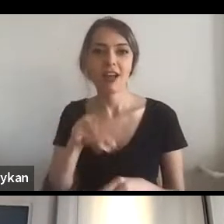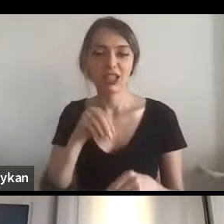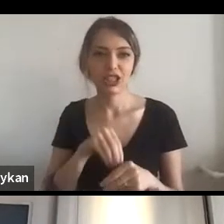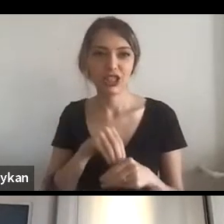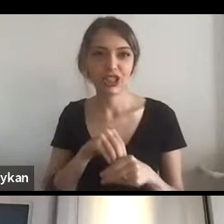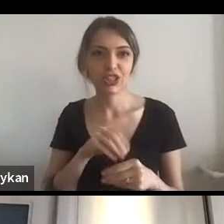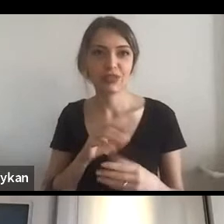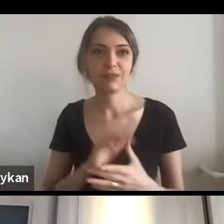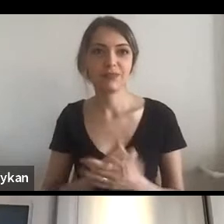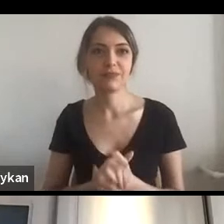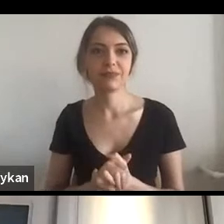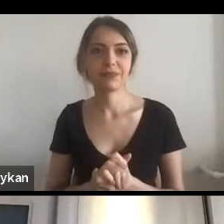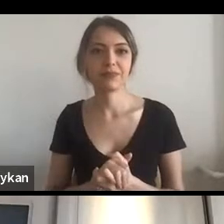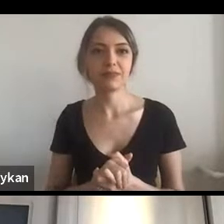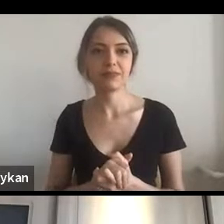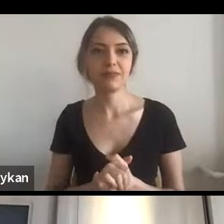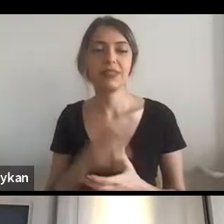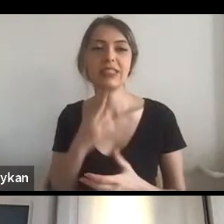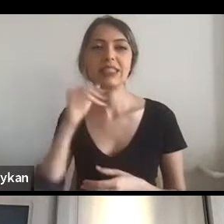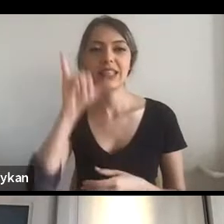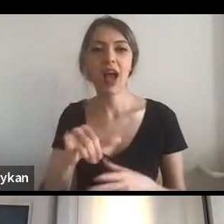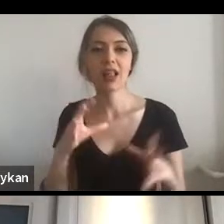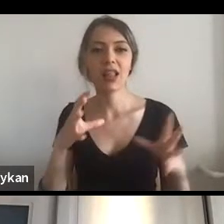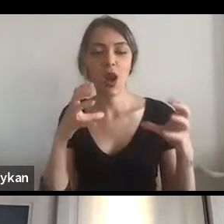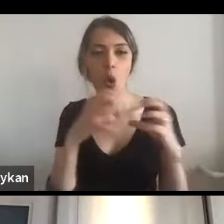kadın hakları örgütleri